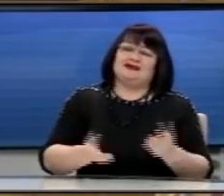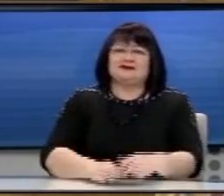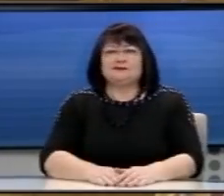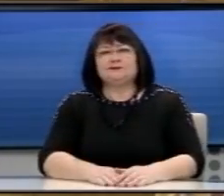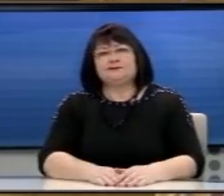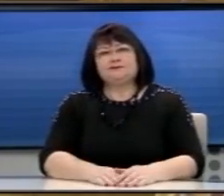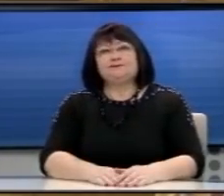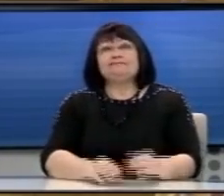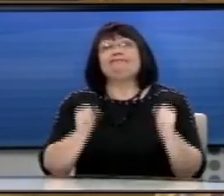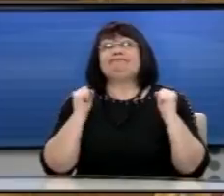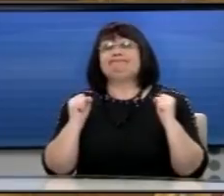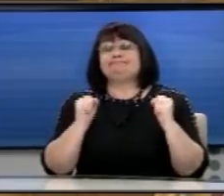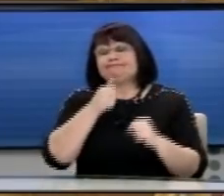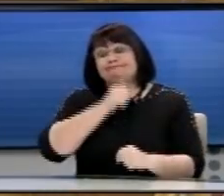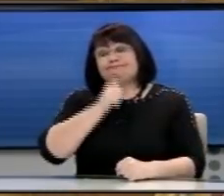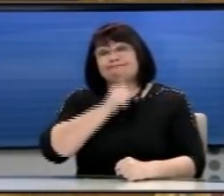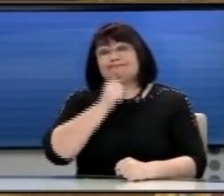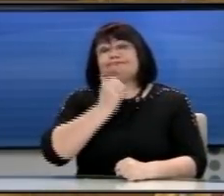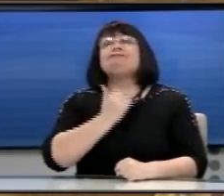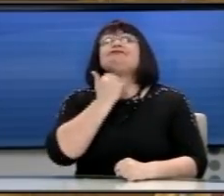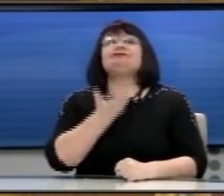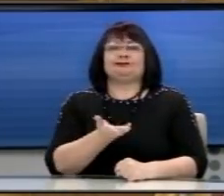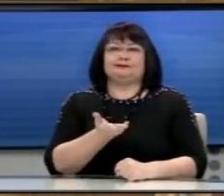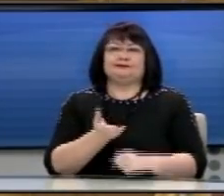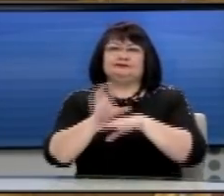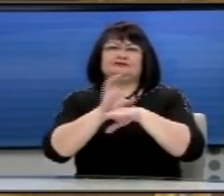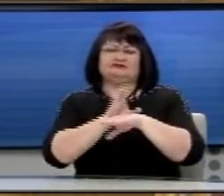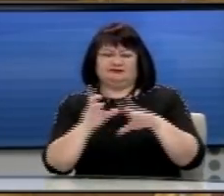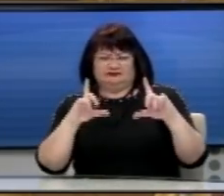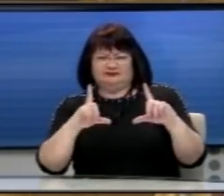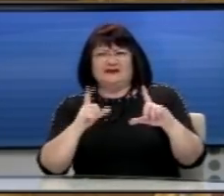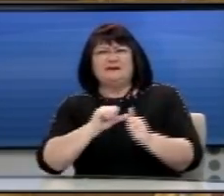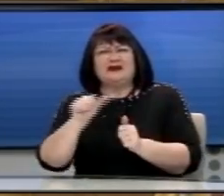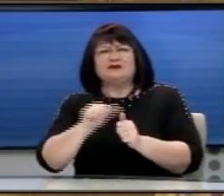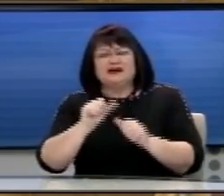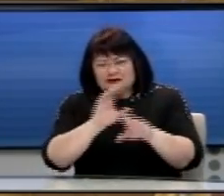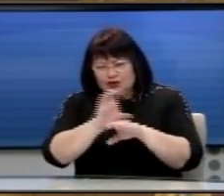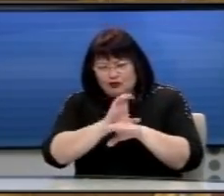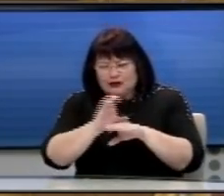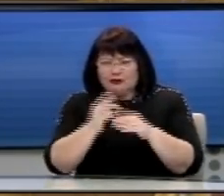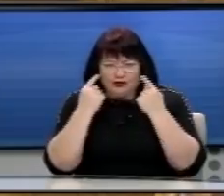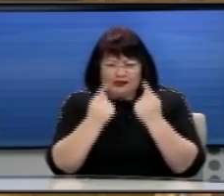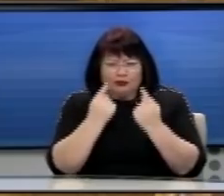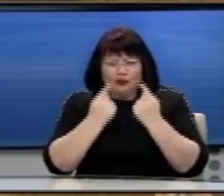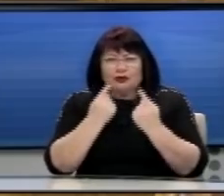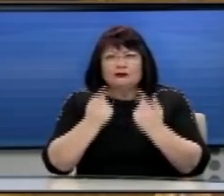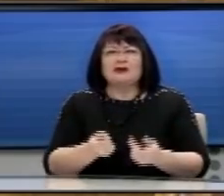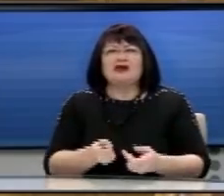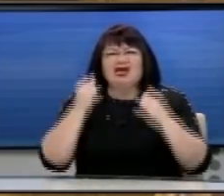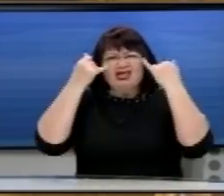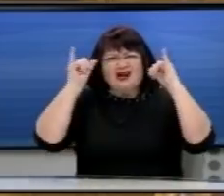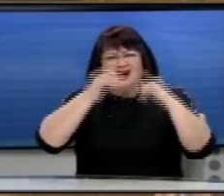που οι αντοχές τους δοκιμάζονται πίσω από μια οθόνη υπολογιστή για τόσους μήνες. Είναι αυτοί που με θράσος τους